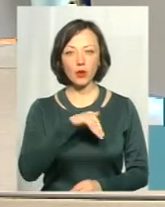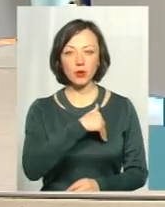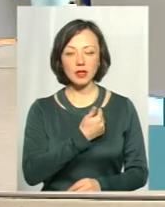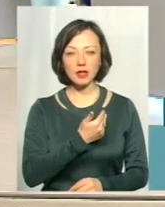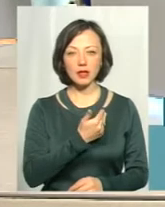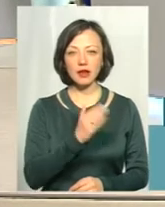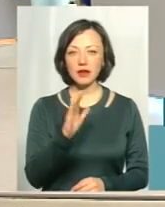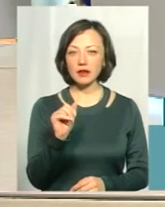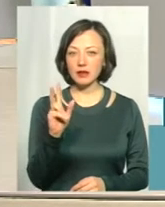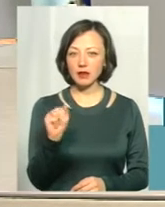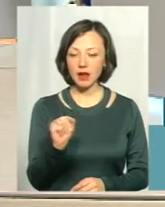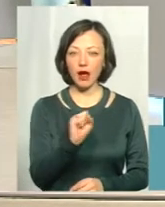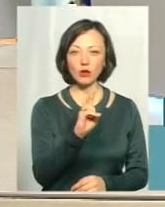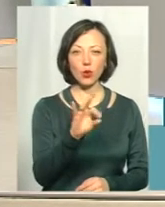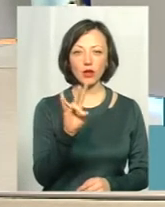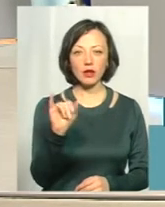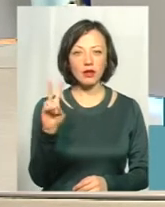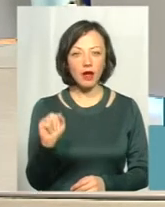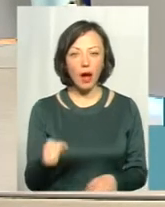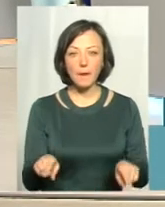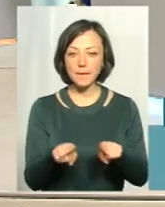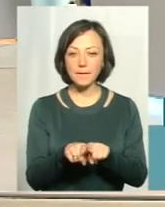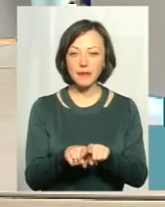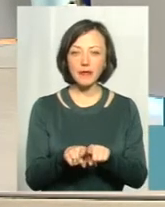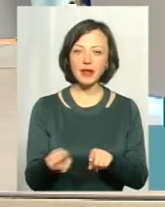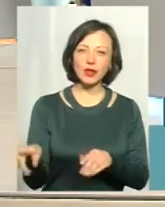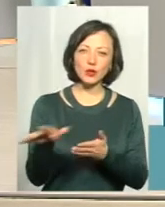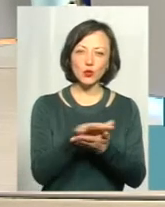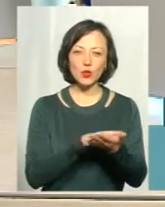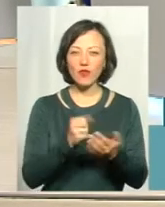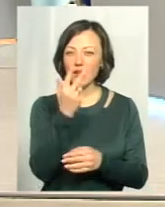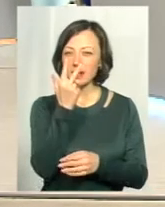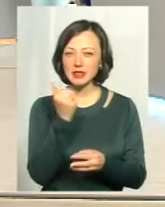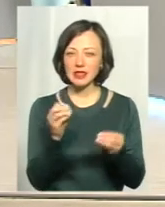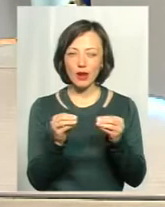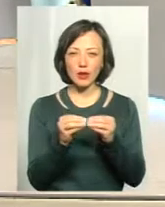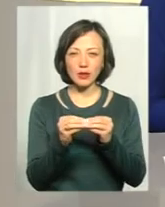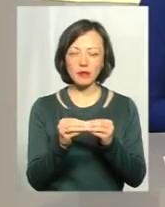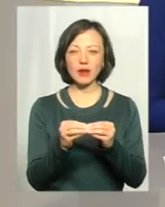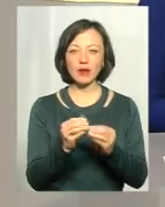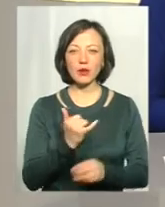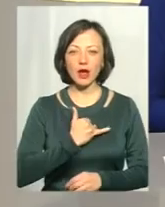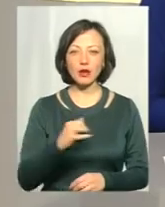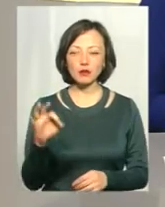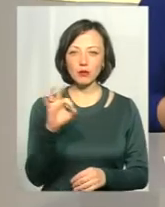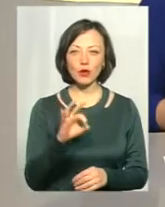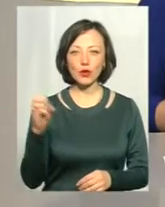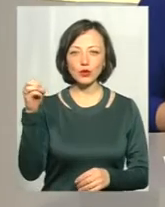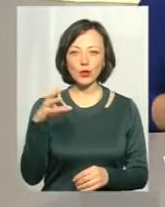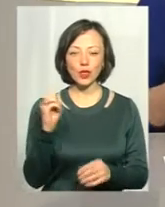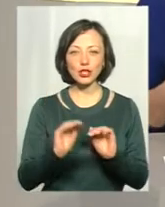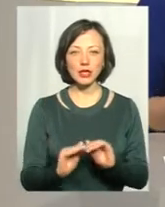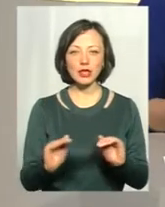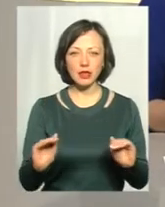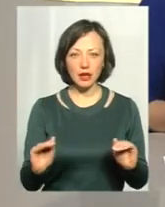пані Вікторія, пані Антоніна, аби ми все ж таки зруйнували ті стереотипи, які склалися в нас про сонячних